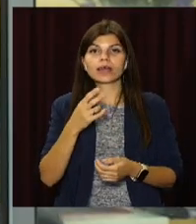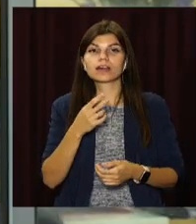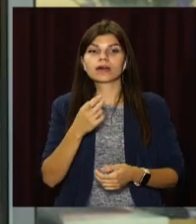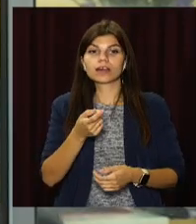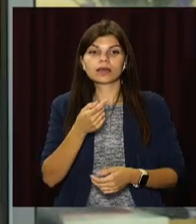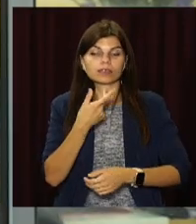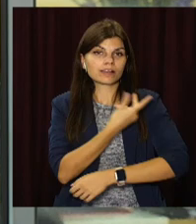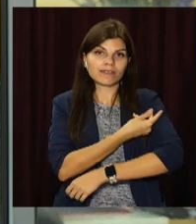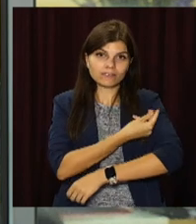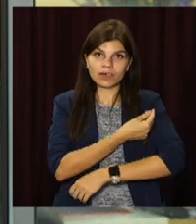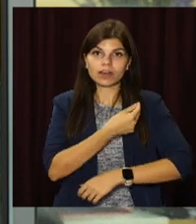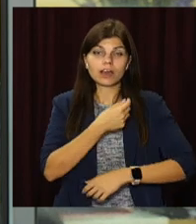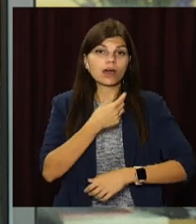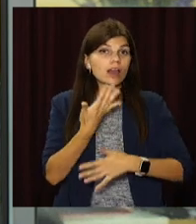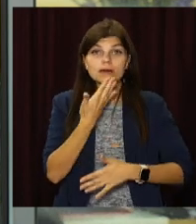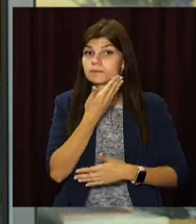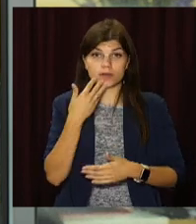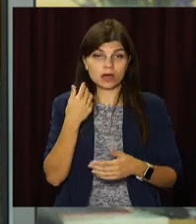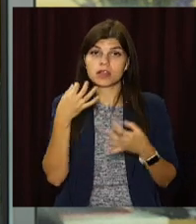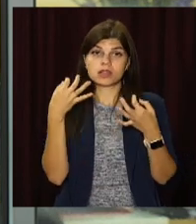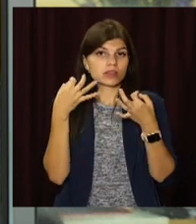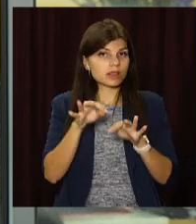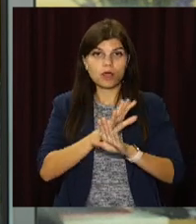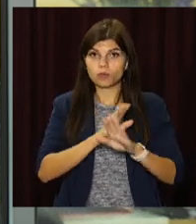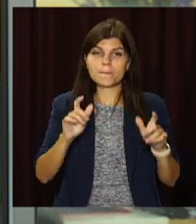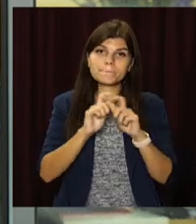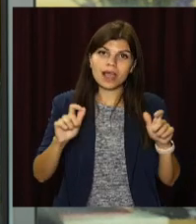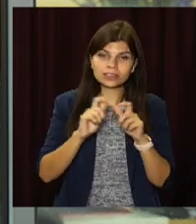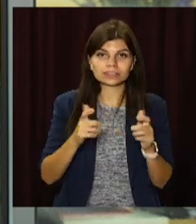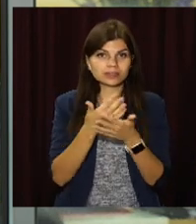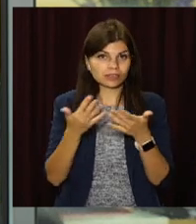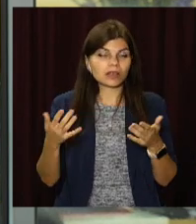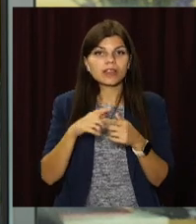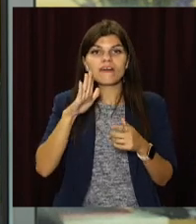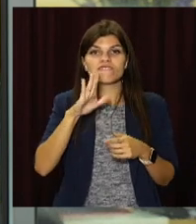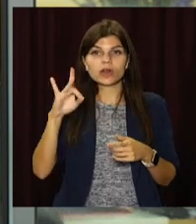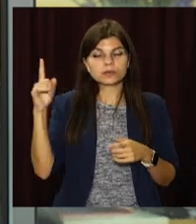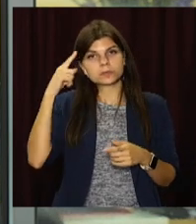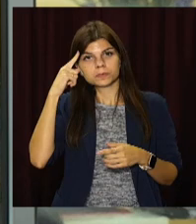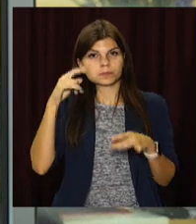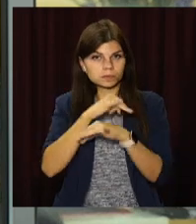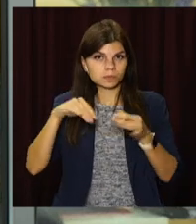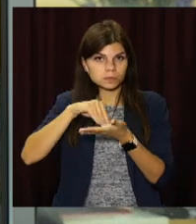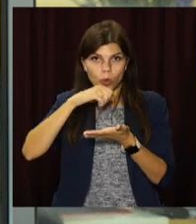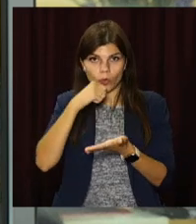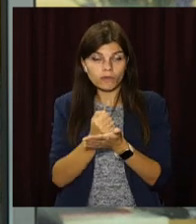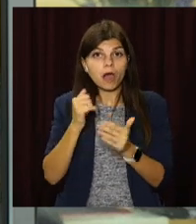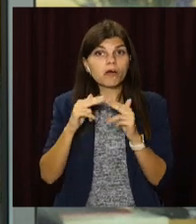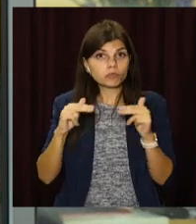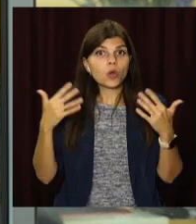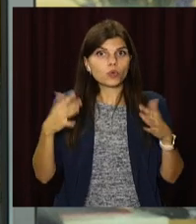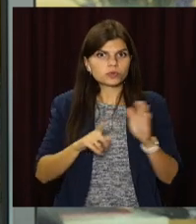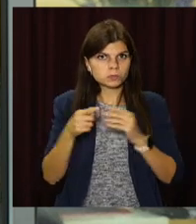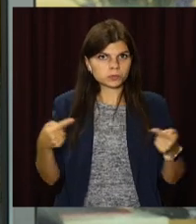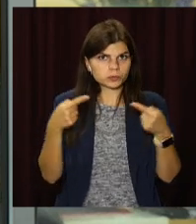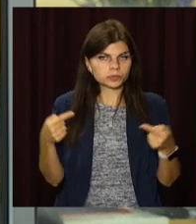Невакцинованих у магазини і кафе не пускати. Відповідний законопроєкт зареєстрували у Верховній Раді. Та у Дніпрі вже почалися